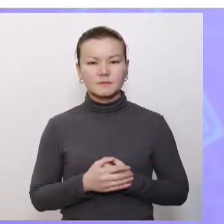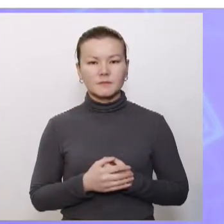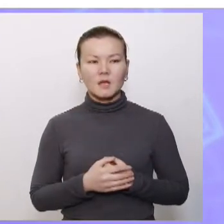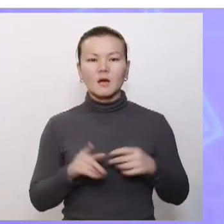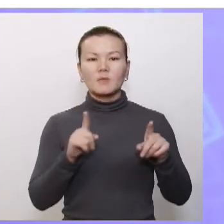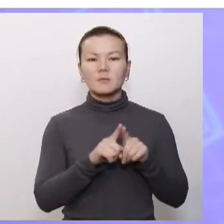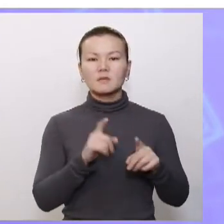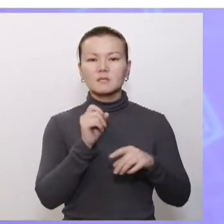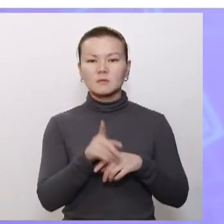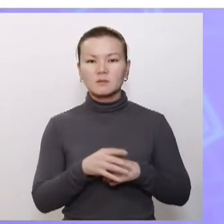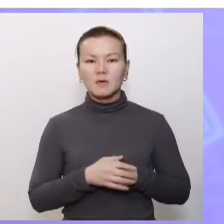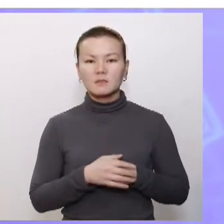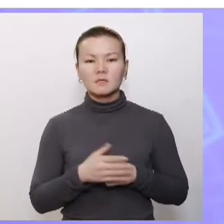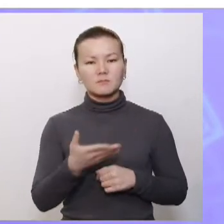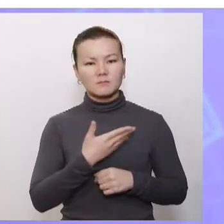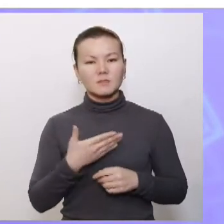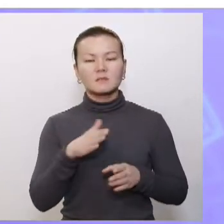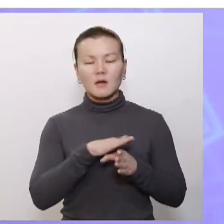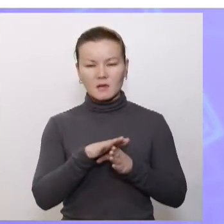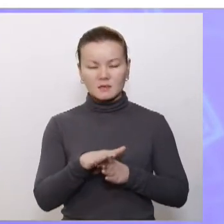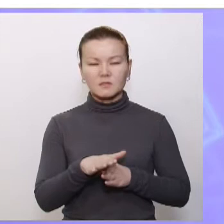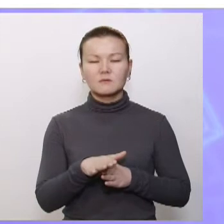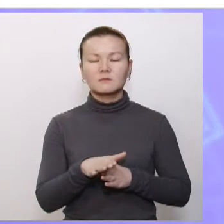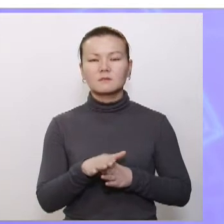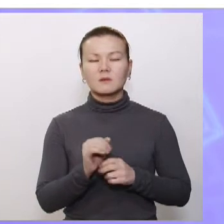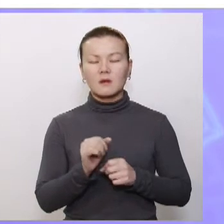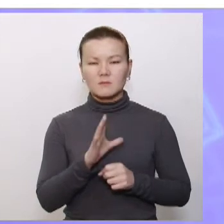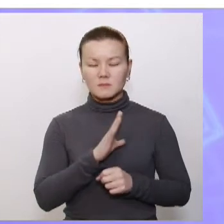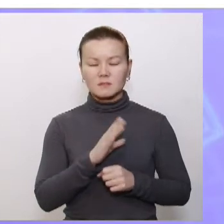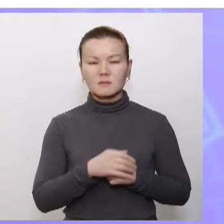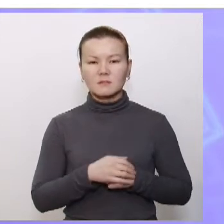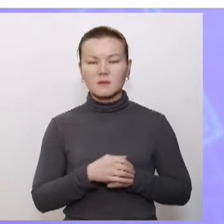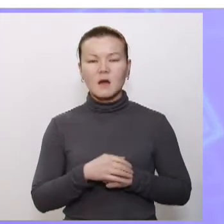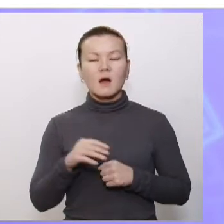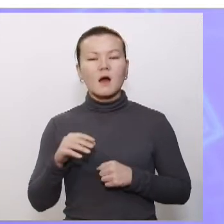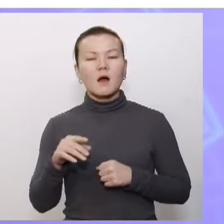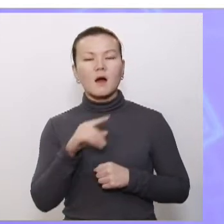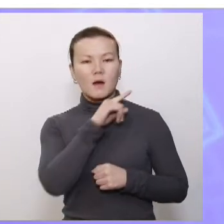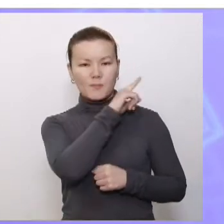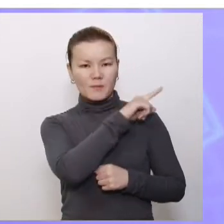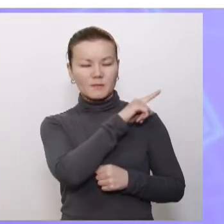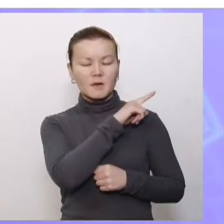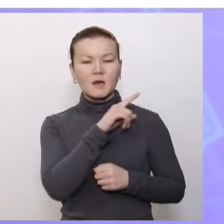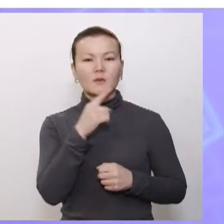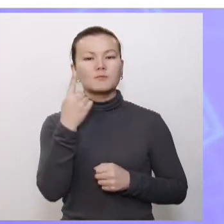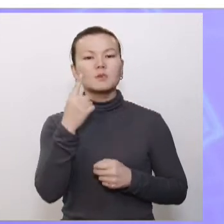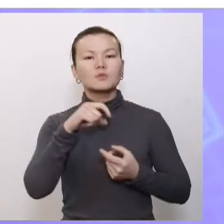Мындай тапшырманы биз аткарып эле жүрөбүз, эй балдар. Мамычада бир сөз ашык.